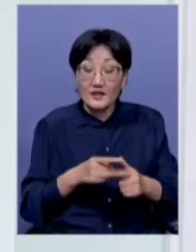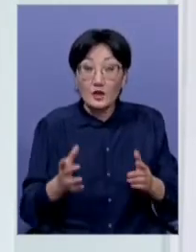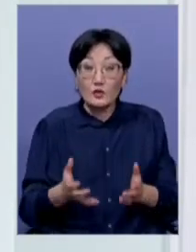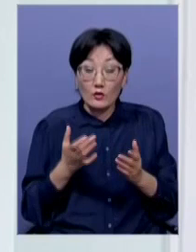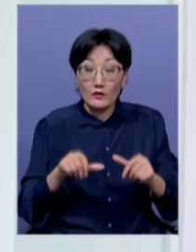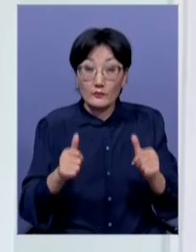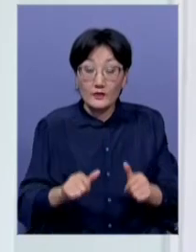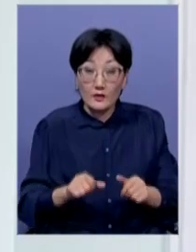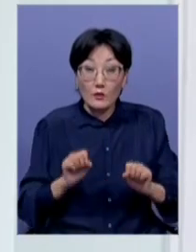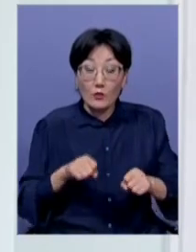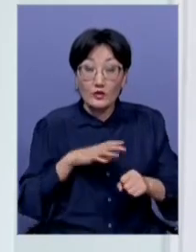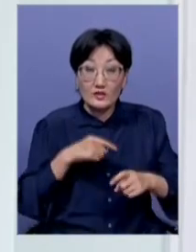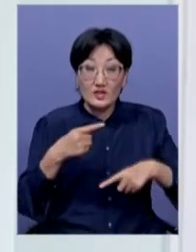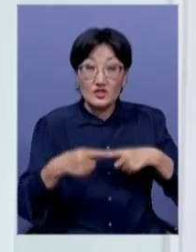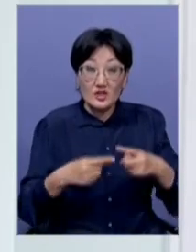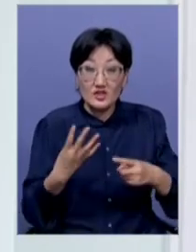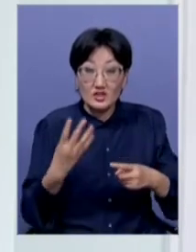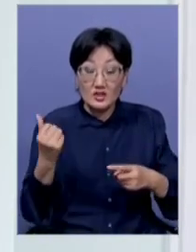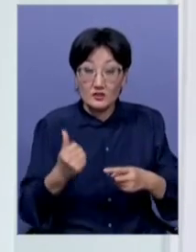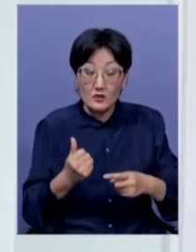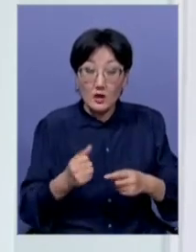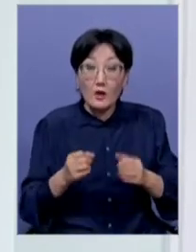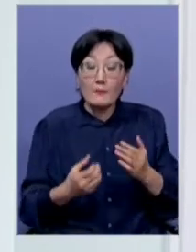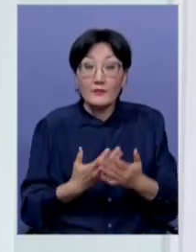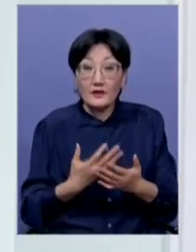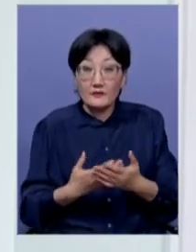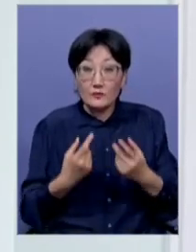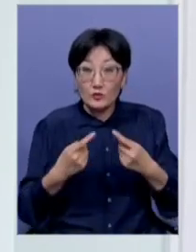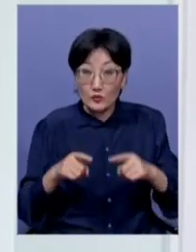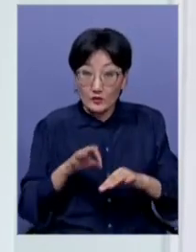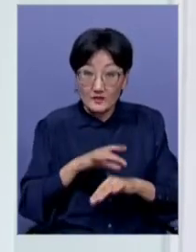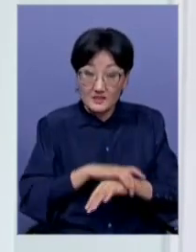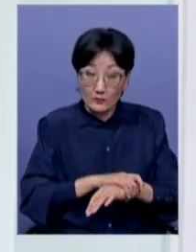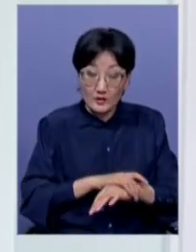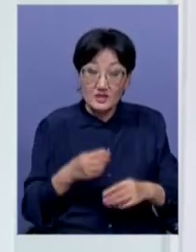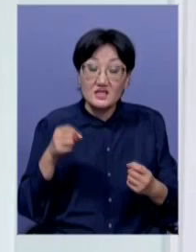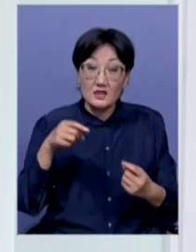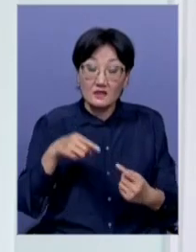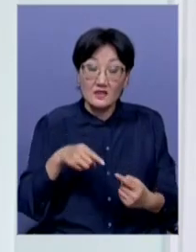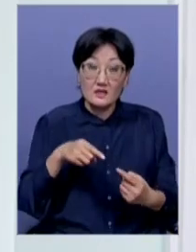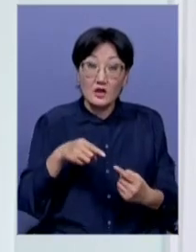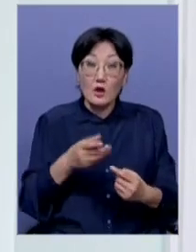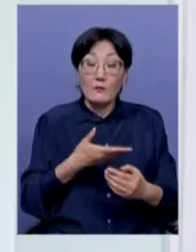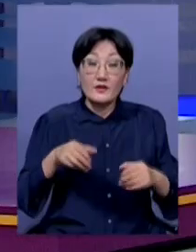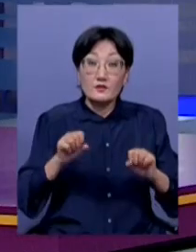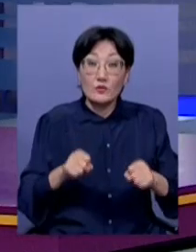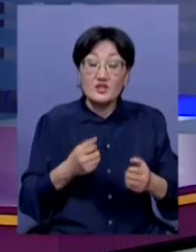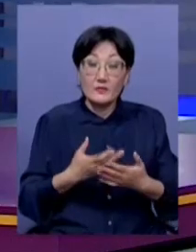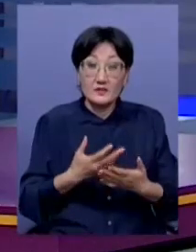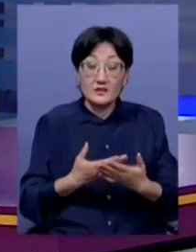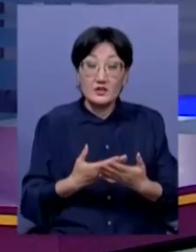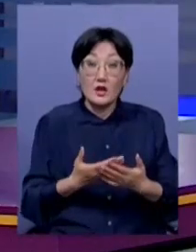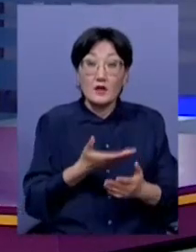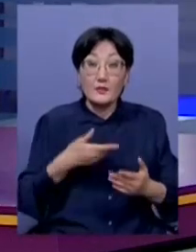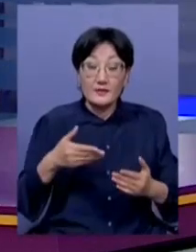могут быть через 4 недели проявления мультивоспалительного синдрома. И, соответственно, мы можем предполагать, что